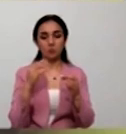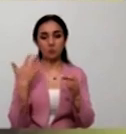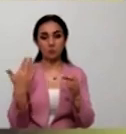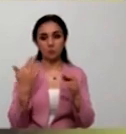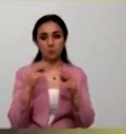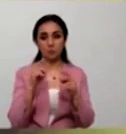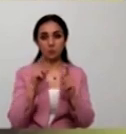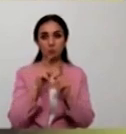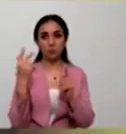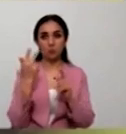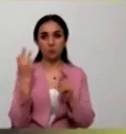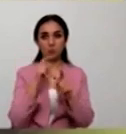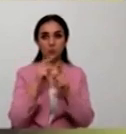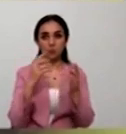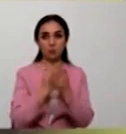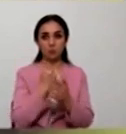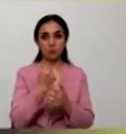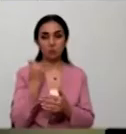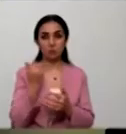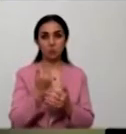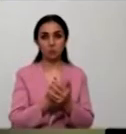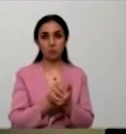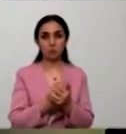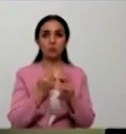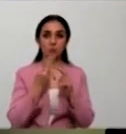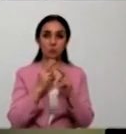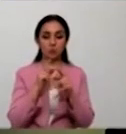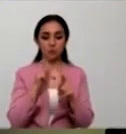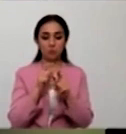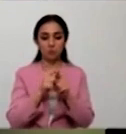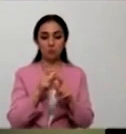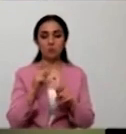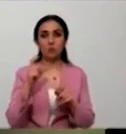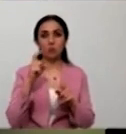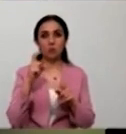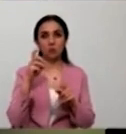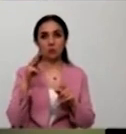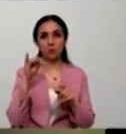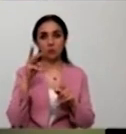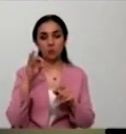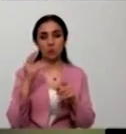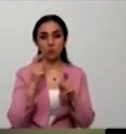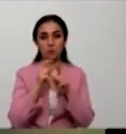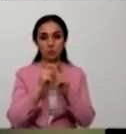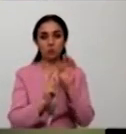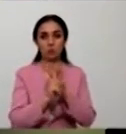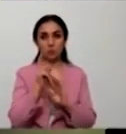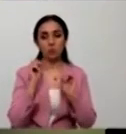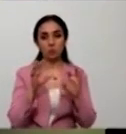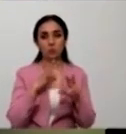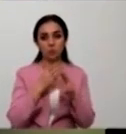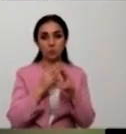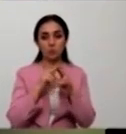sahifasidagi 3-chi so'z topildi. Bu so'z, demak, ehtimol so'zdan boshlanadi. Ya'ni bu